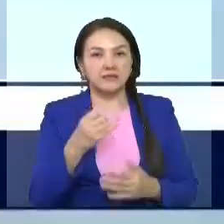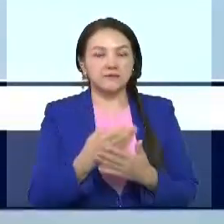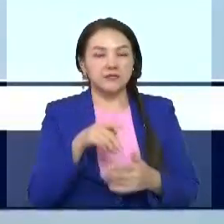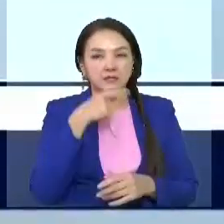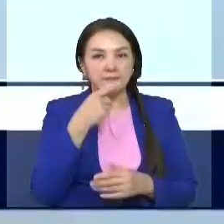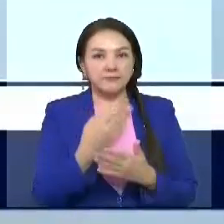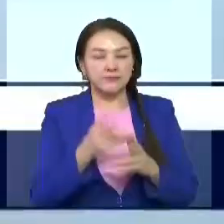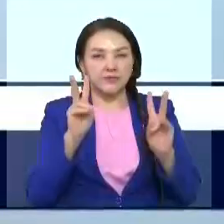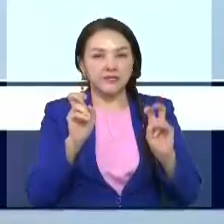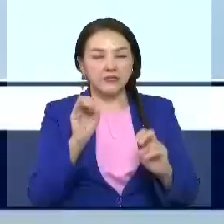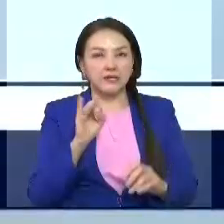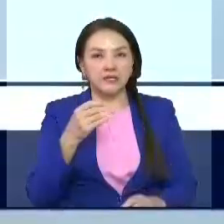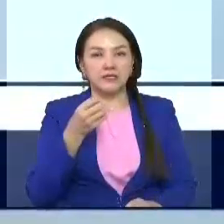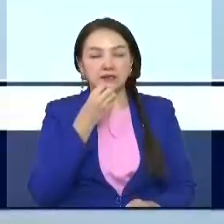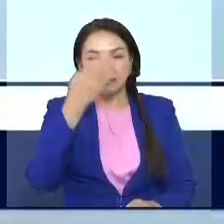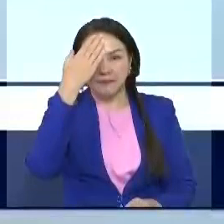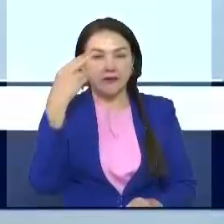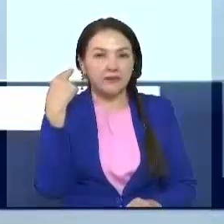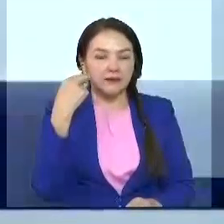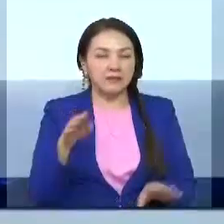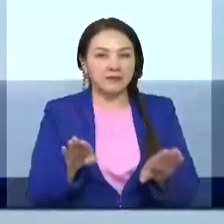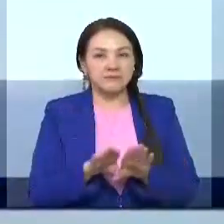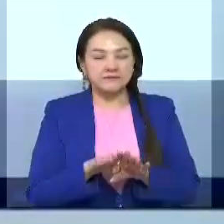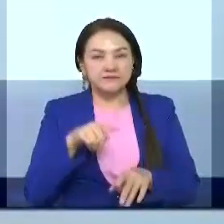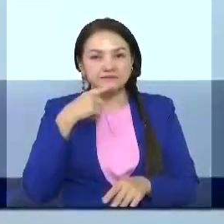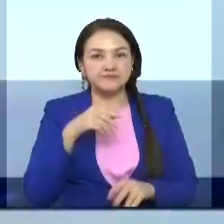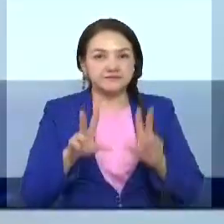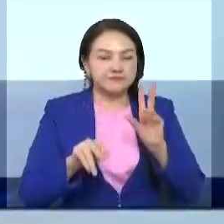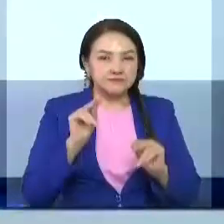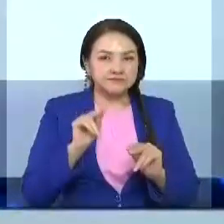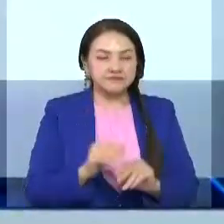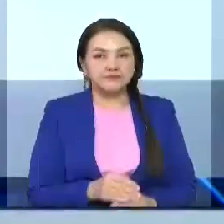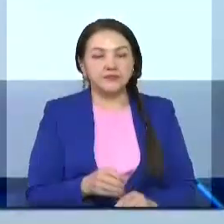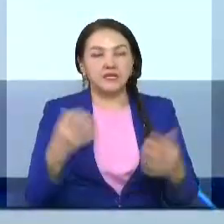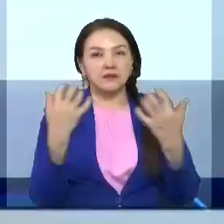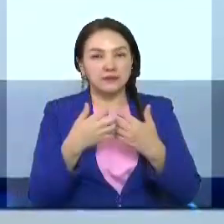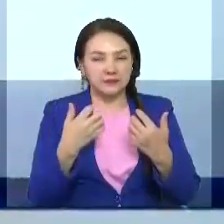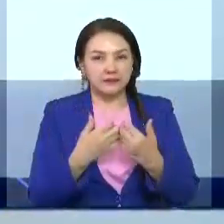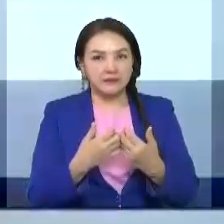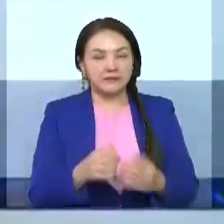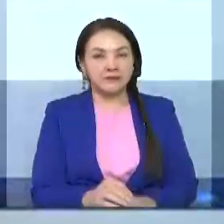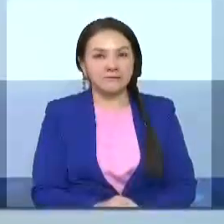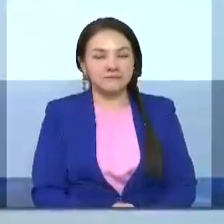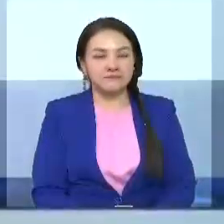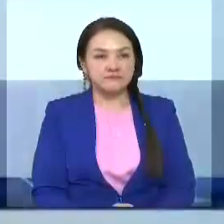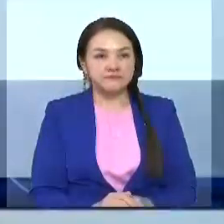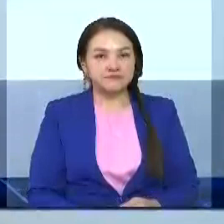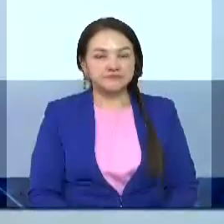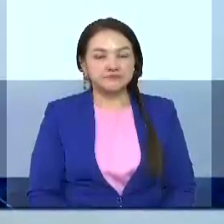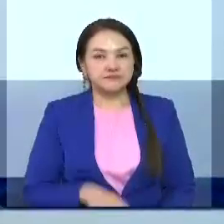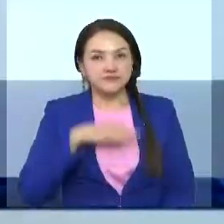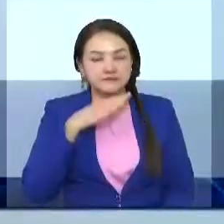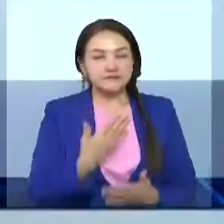говорим название Canon - Это японское качество то что это говорит Надёжность аппарата аппарат